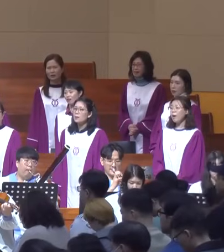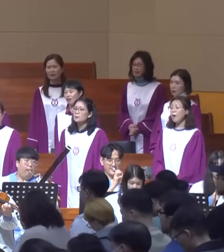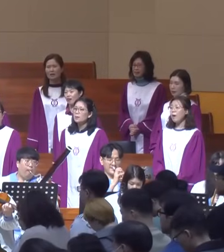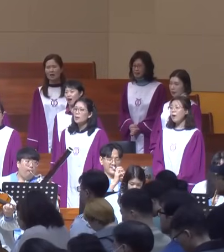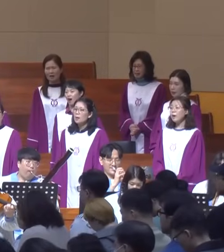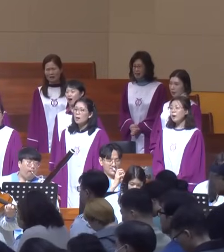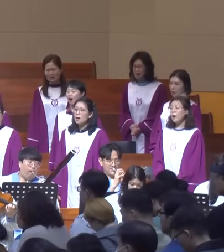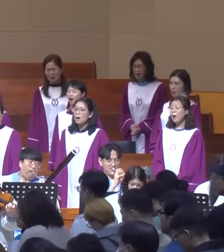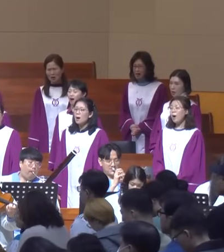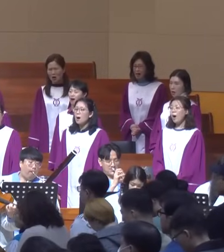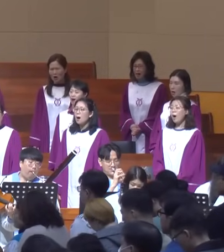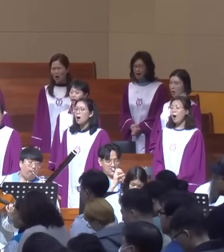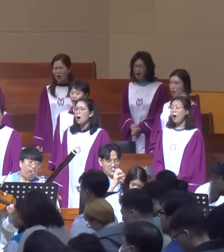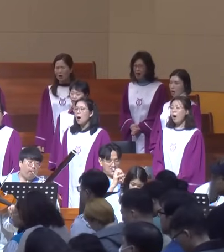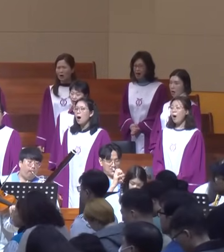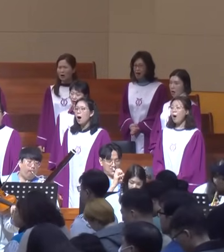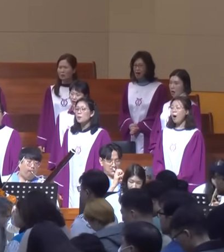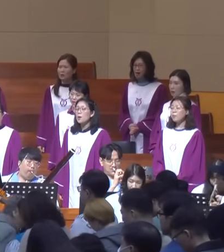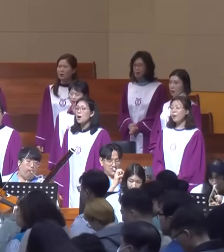amen